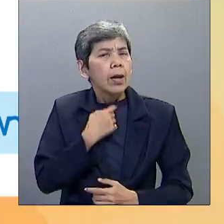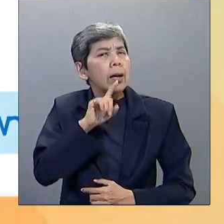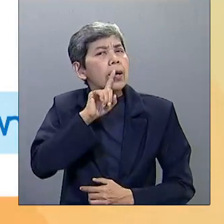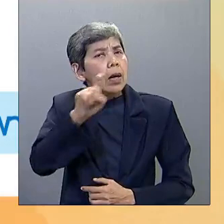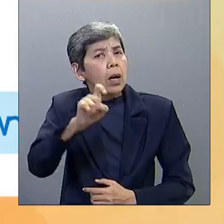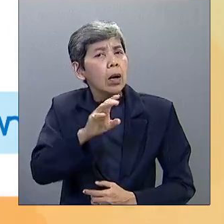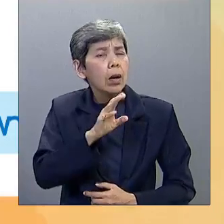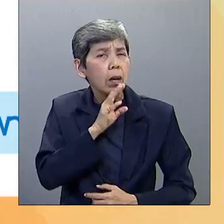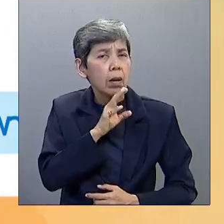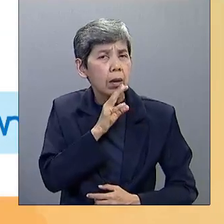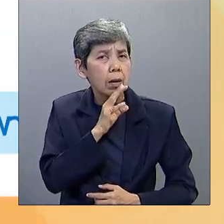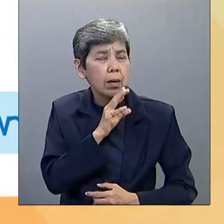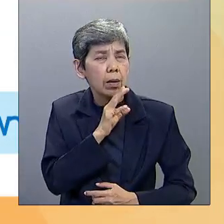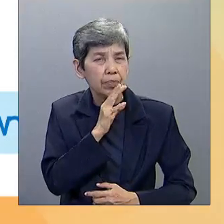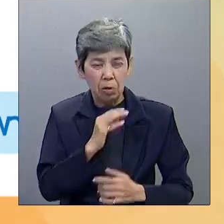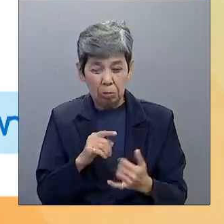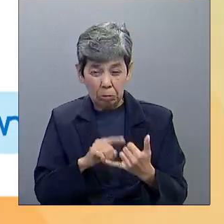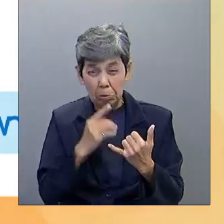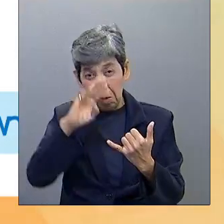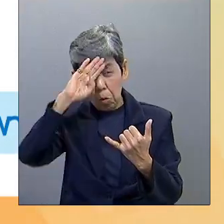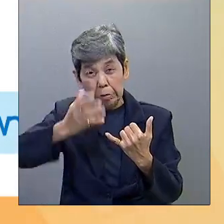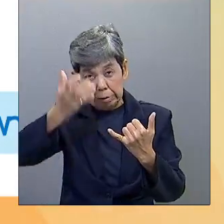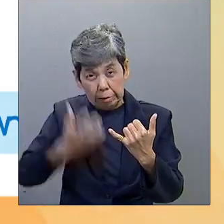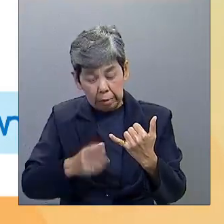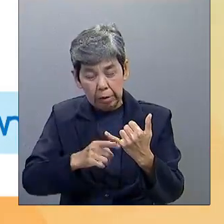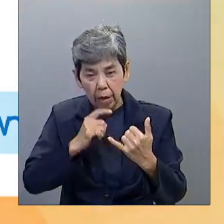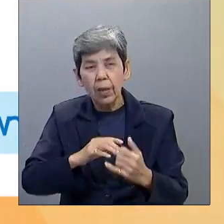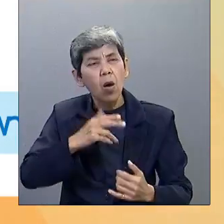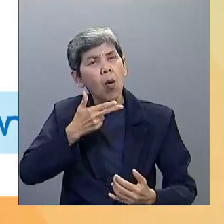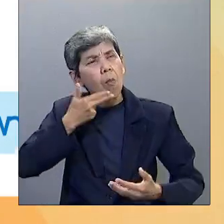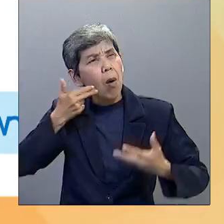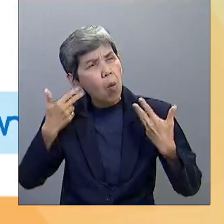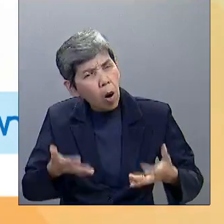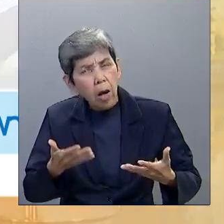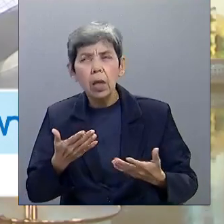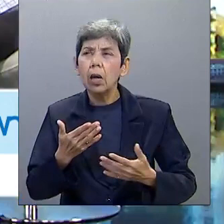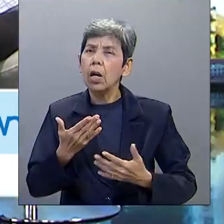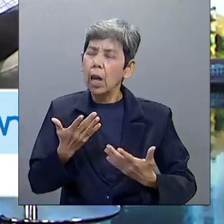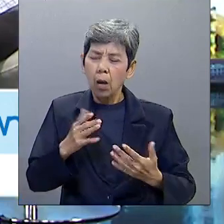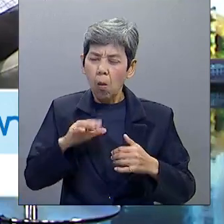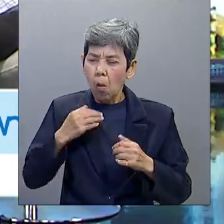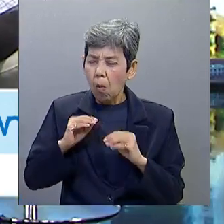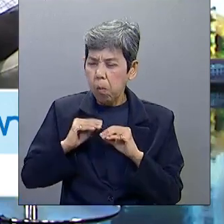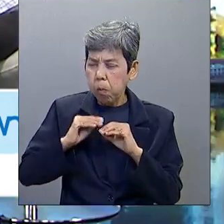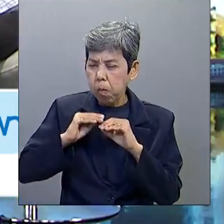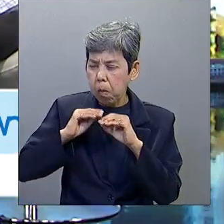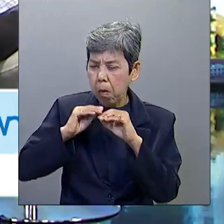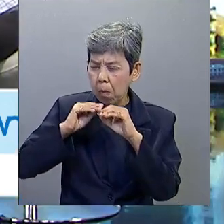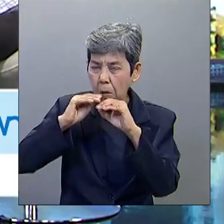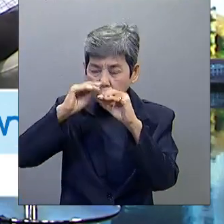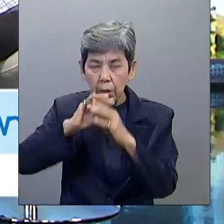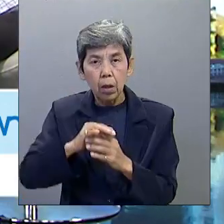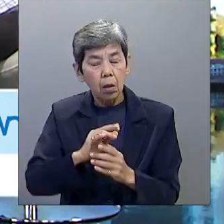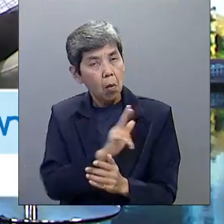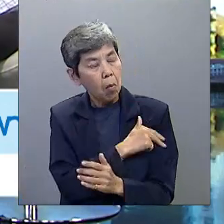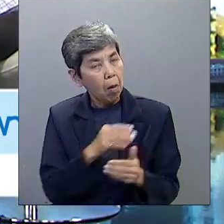สมมติในกรณีของอาการหนักและอย่างโรคเรื้อรังอาจจะเป็นมาตั้งแต่แรกเล็กๆน้อยๆจนกระทั่งมาลุกลามใหญ่โตเข้าระบบโร